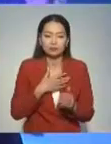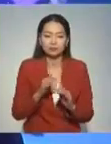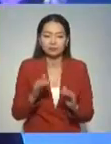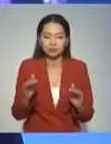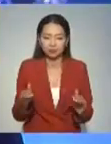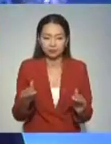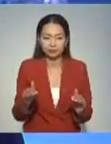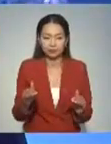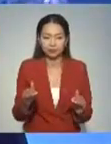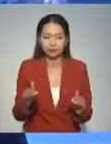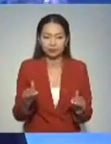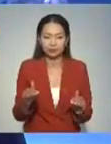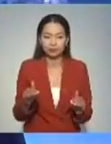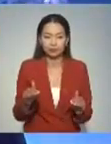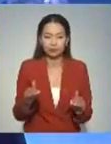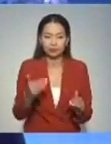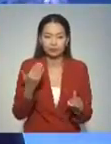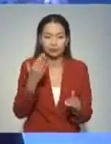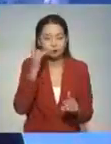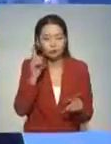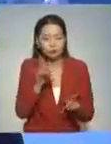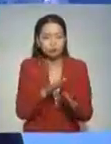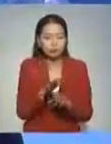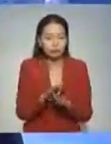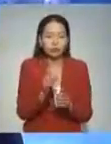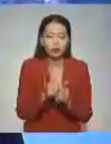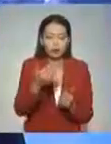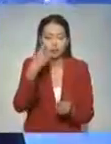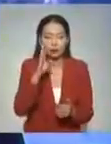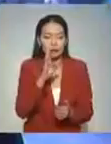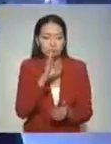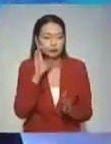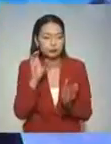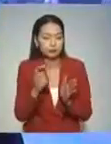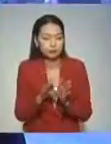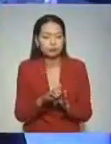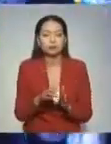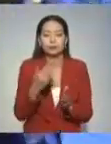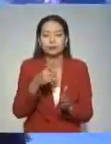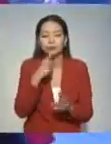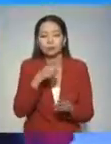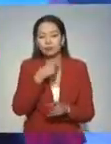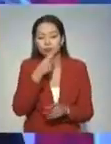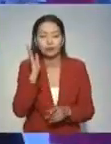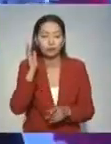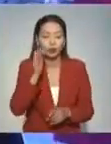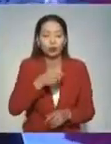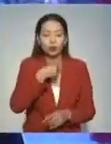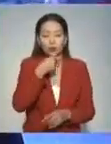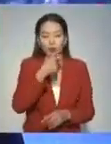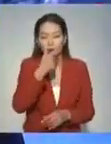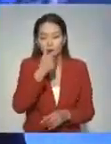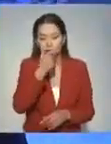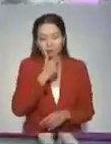жақсы сабақтарын жақсы оқып, әрқашан ата-аналарын тыңдап, ұстаздарын тыңдап, болашақта үлкен азамат